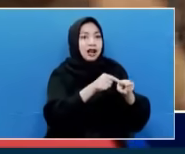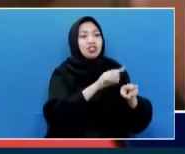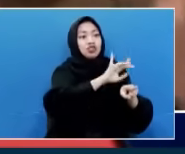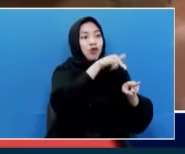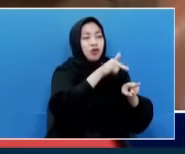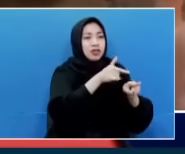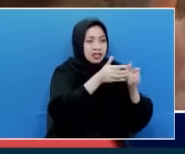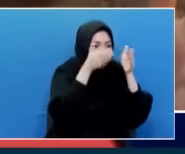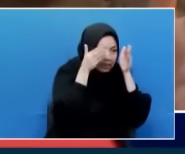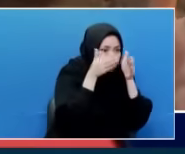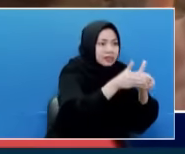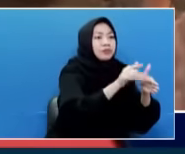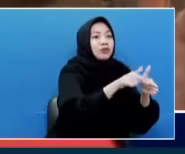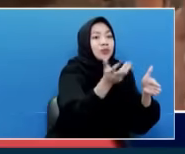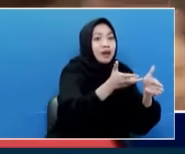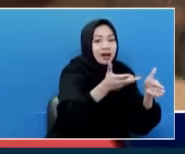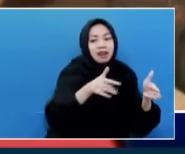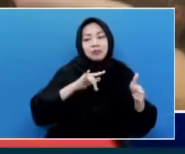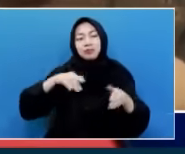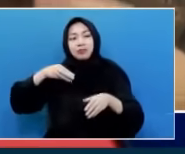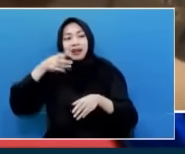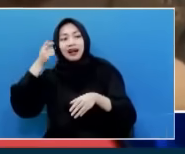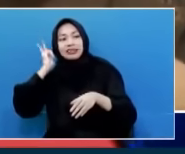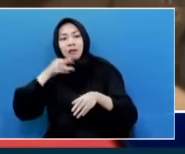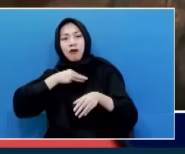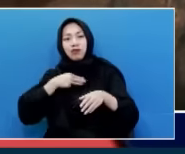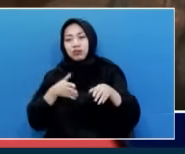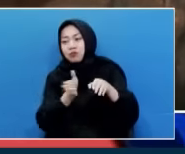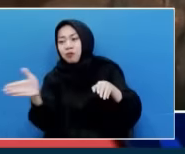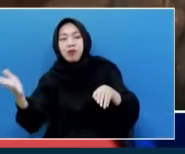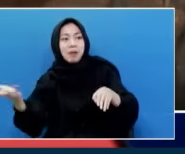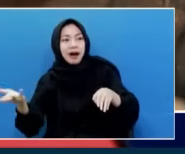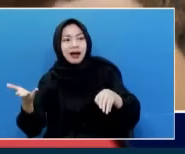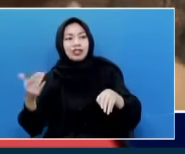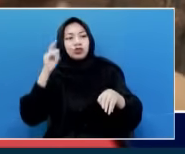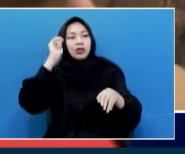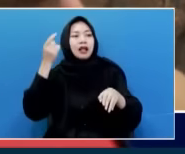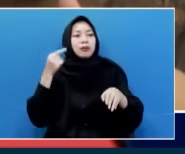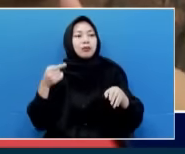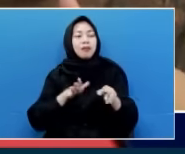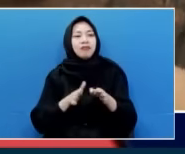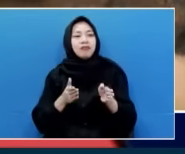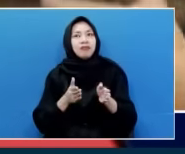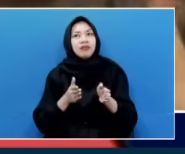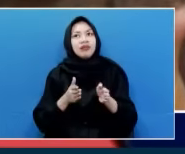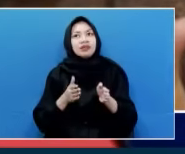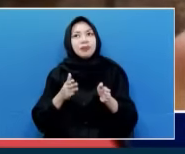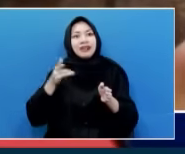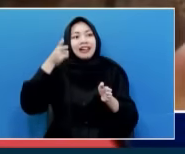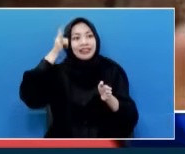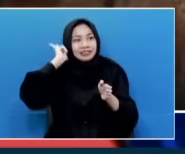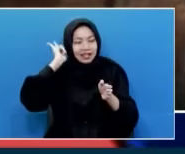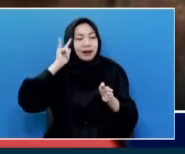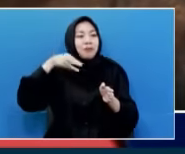mana platformnya Ganjar Mahfud itu di mana kan jadi susah karena selama ini komunikasinya kan Ganjar Mahfud juga meneruskan kan